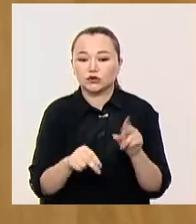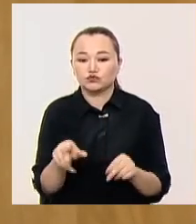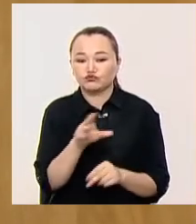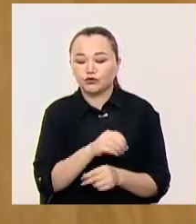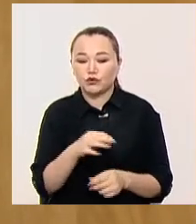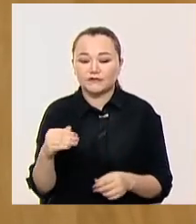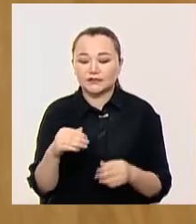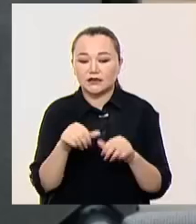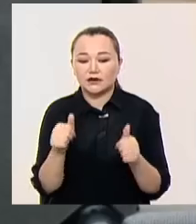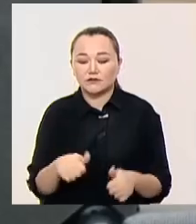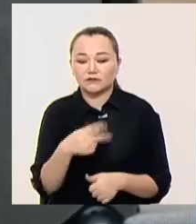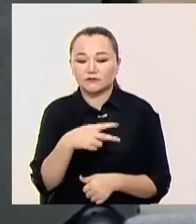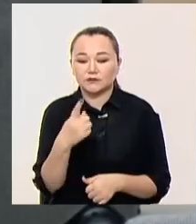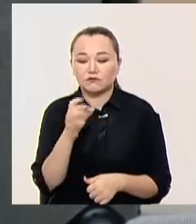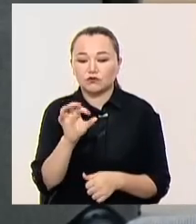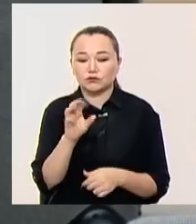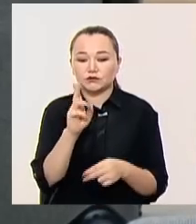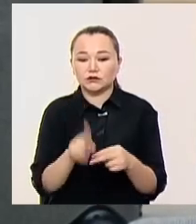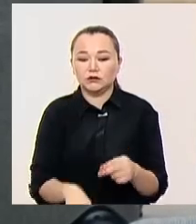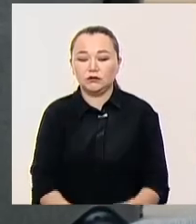тіркеу 21 қазанда аяқталады.